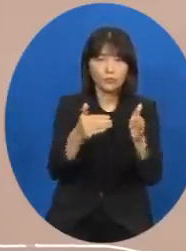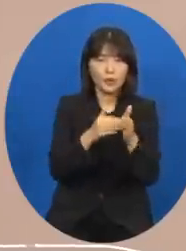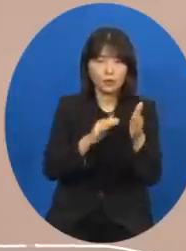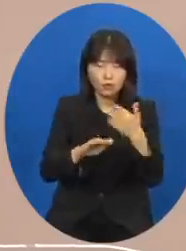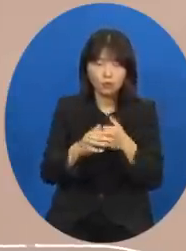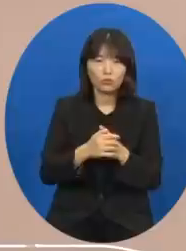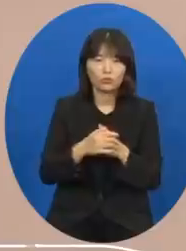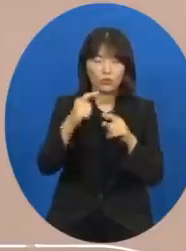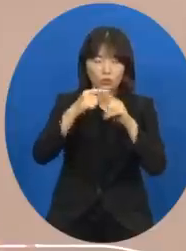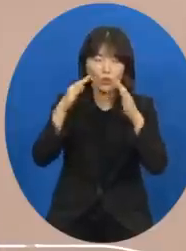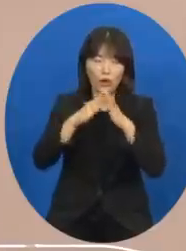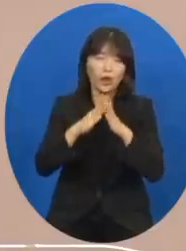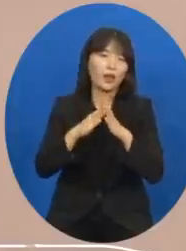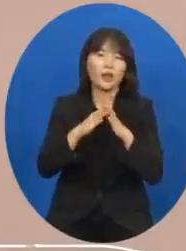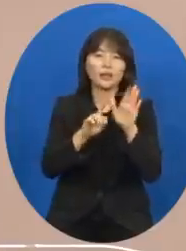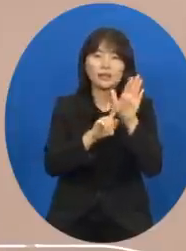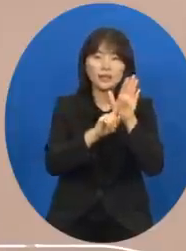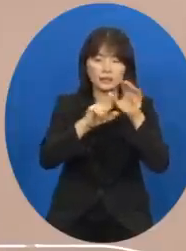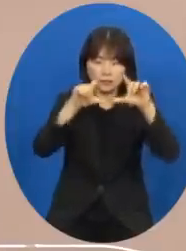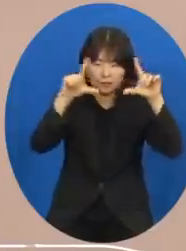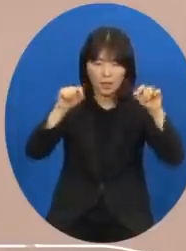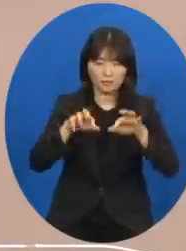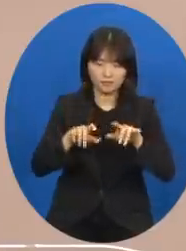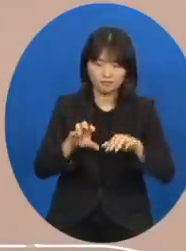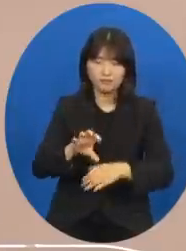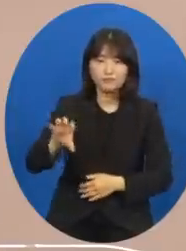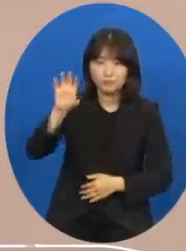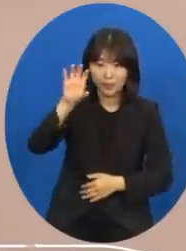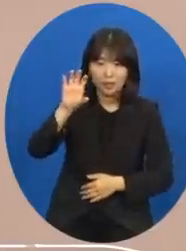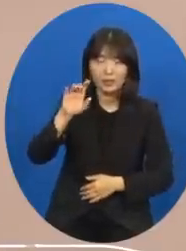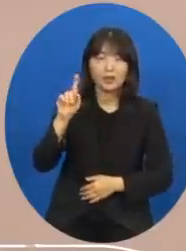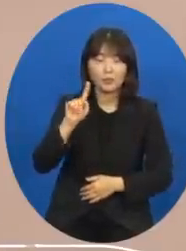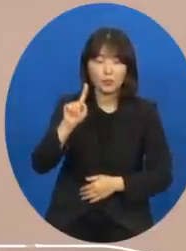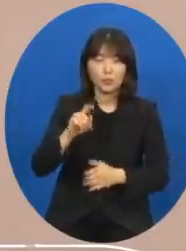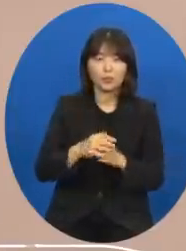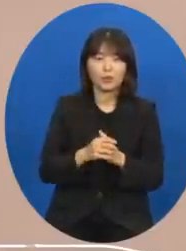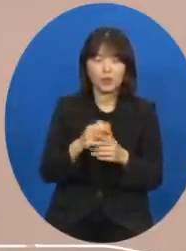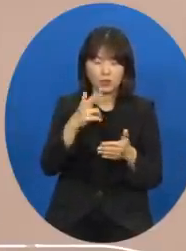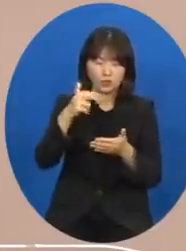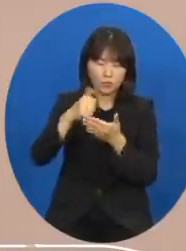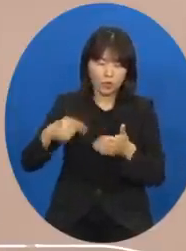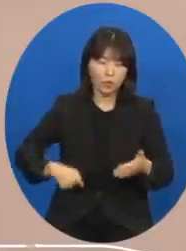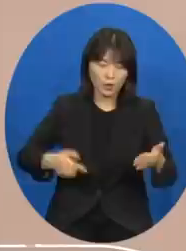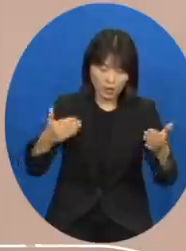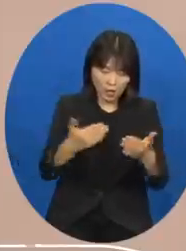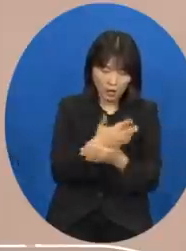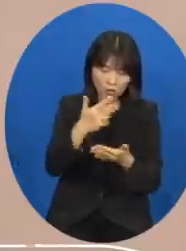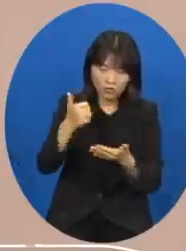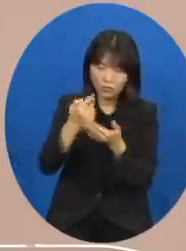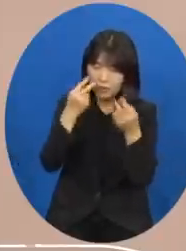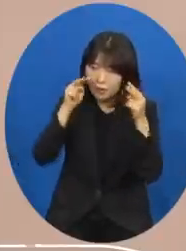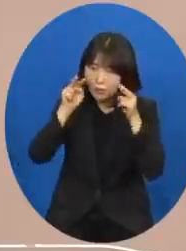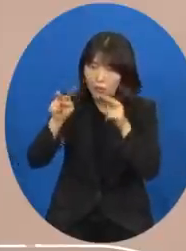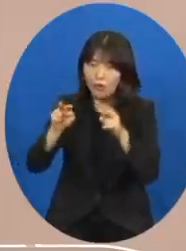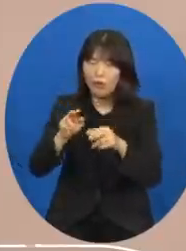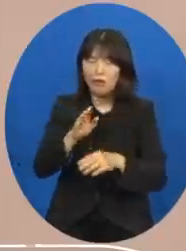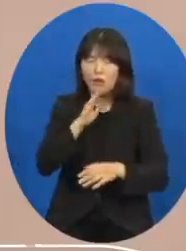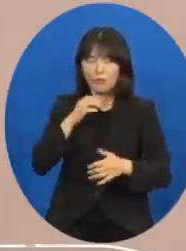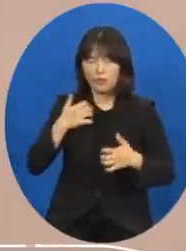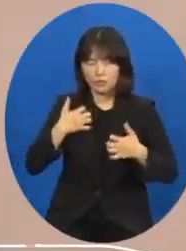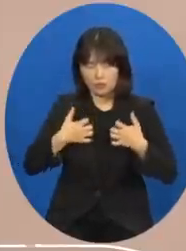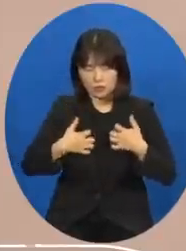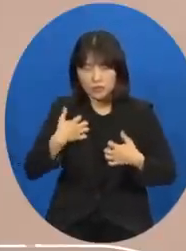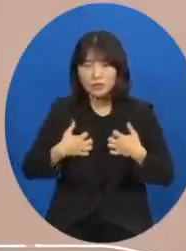게시판에 간증 글을 올리셨어요. 주님께 회개하고 주님을 바라보면서 전 얼마나 기쁜지